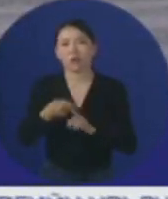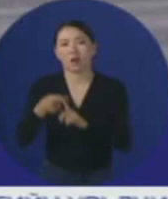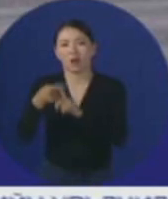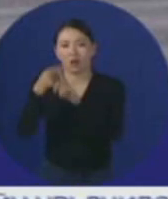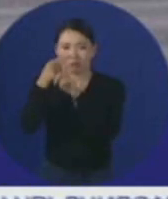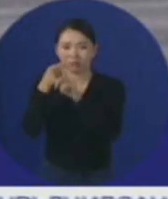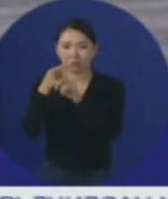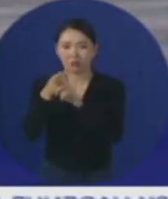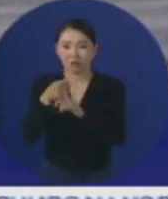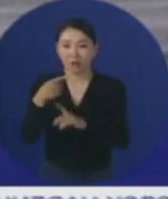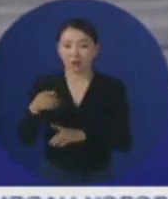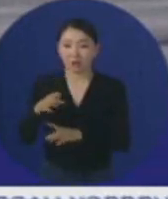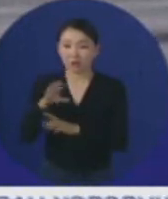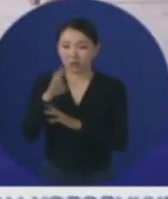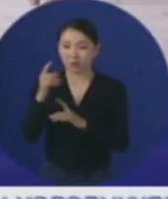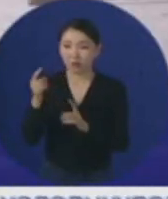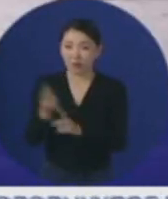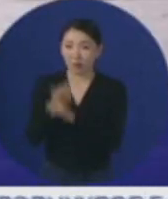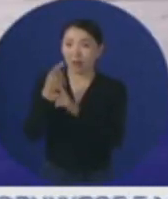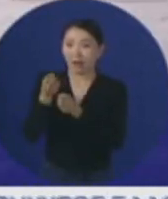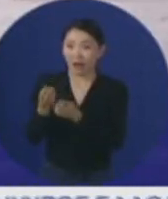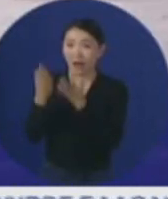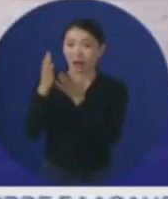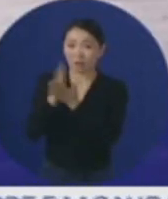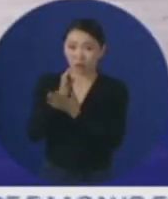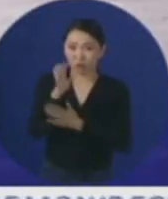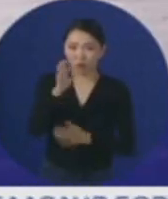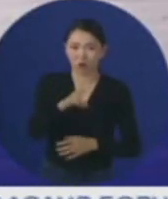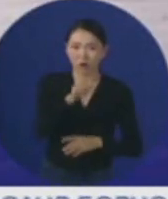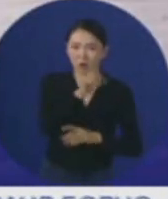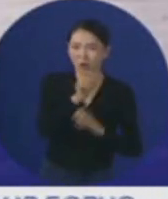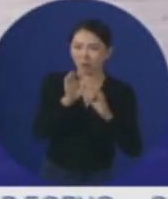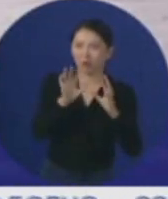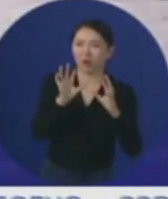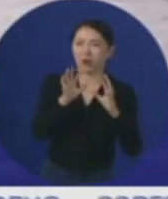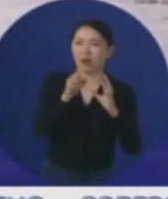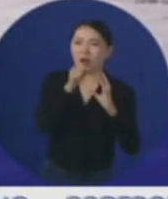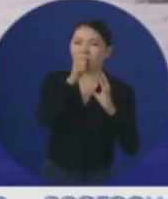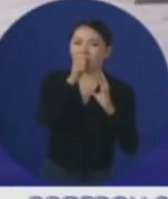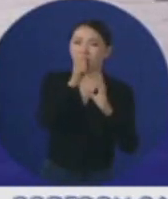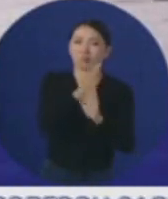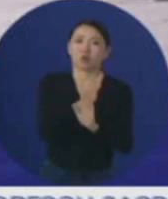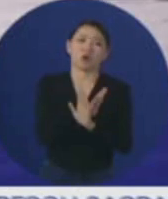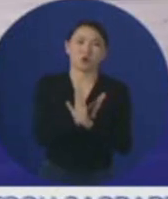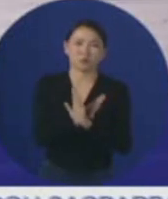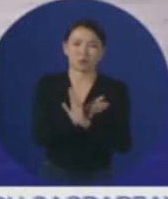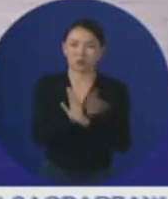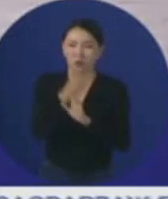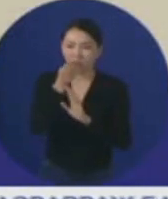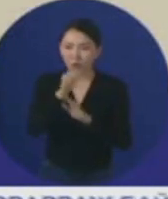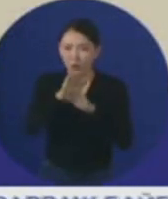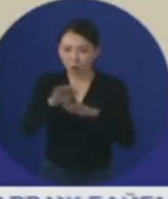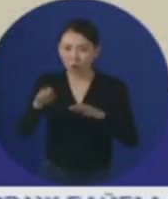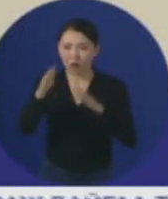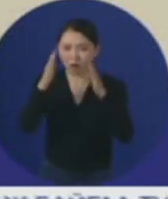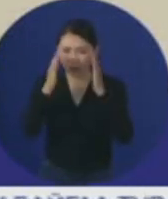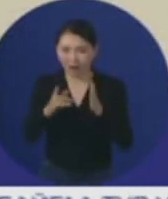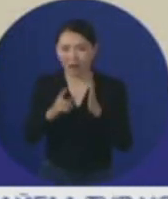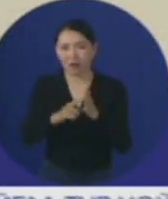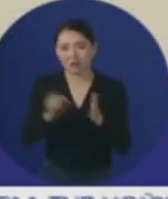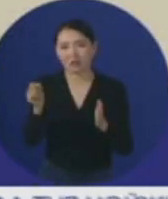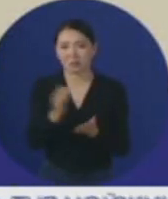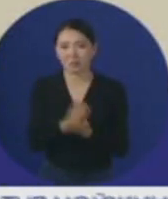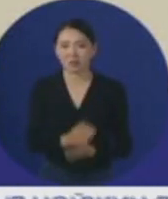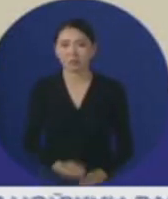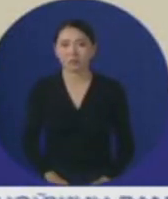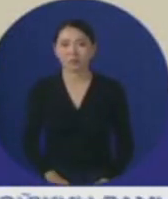гэхэд нийт тэрэ халаглаад өнгөрөх биш, харин ч энэ бүгдээр дуу хоолойгоо нэгтгэн хүүхдүүдэд бодитоор хамгаалдаг тогтолцоо хэрэгтэй байна. Тодорхой